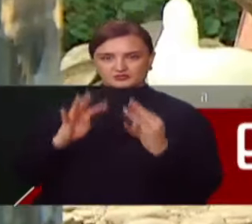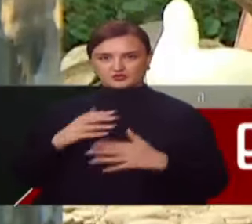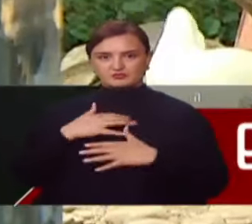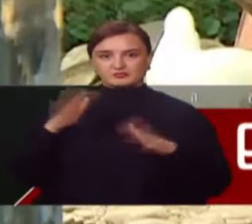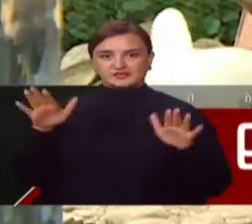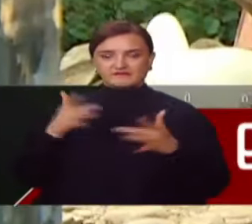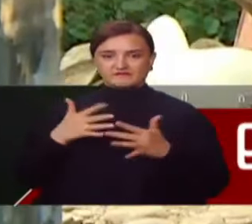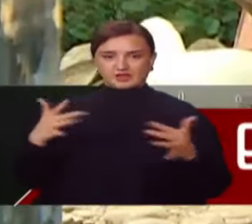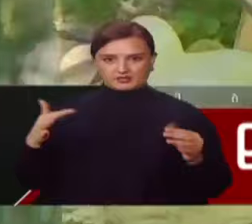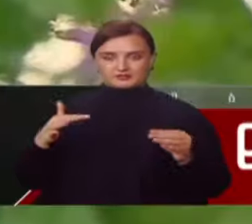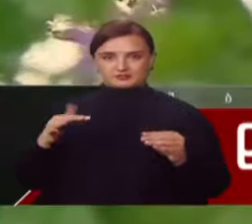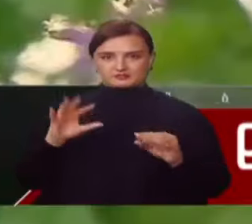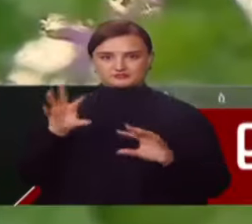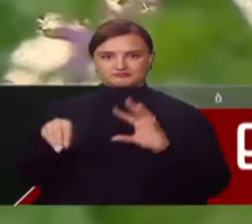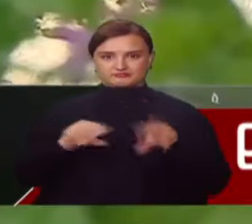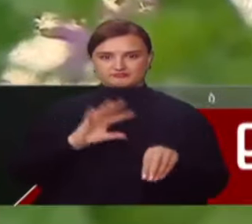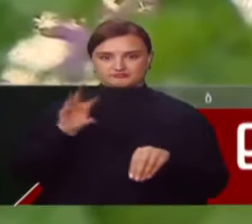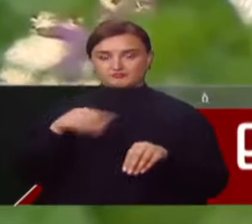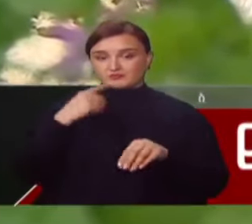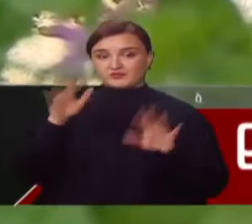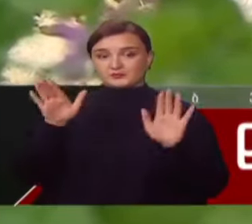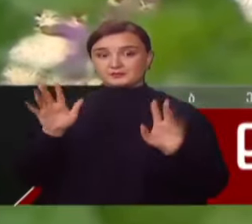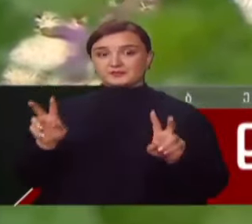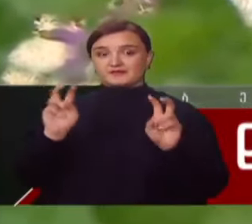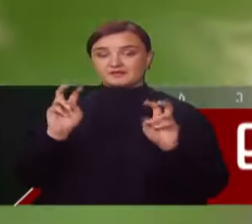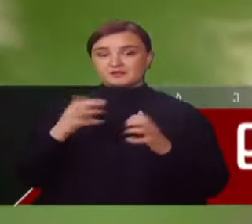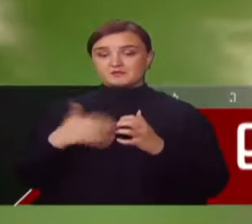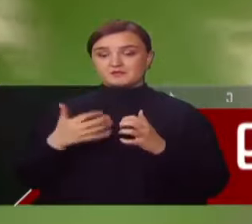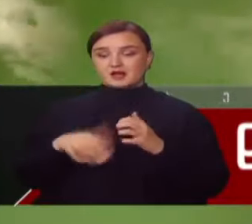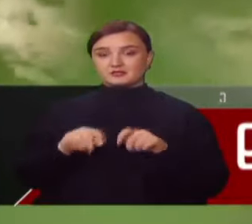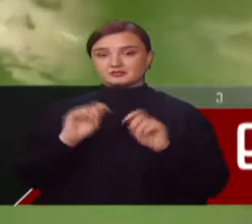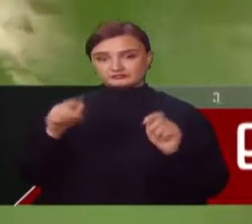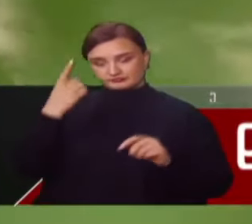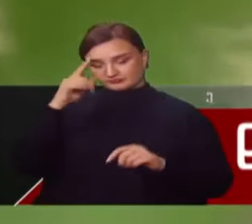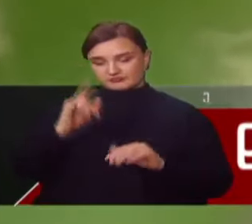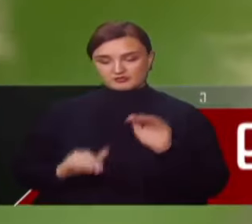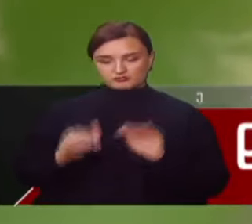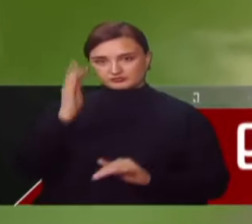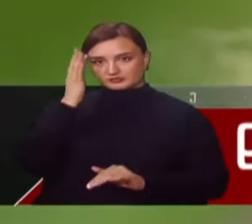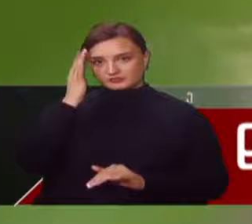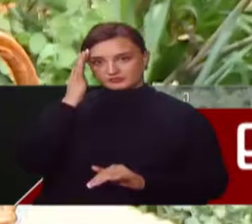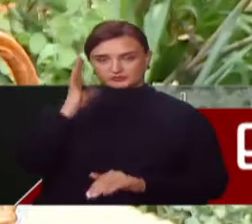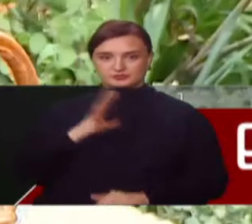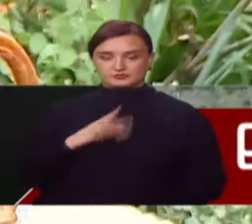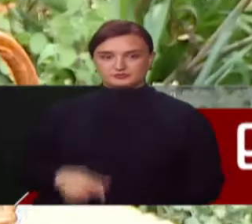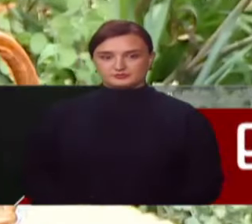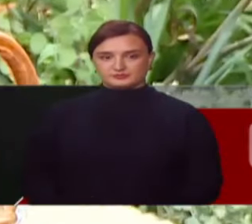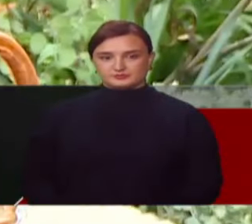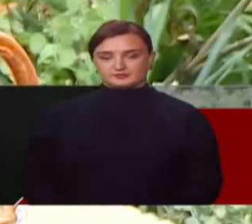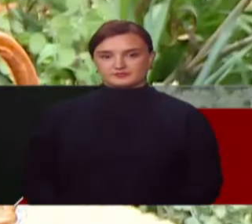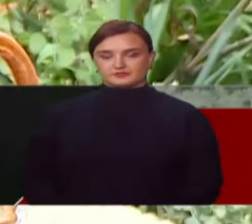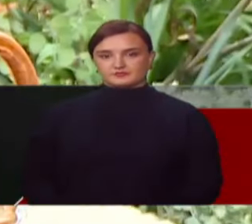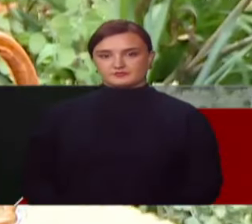ეგზოტიკური ფრინველებიც მოაშენა. ამბობს, რომ ფრინველების პარკის შექმნის იდეა მისი ბავშვობის ოცნება იყო. როგორც